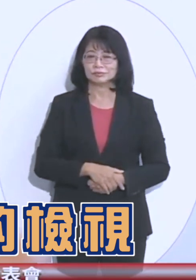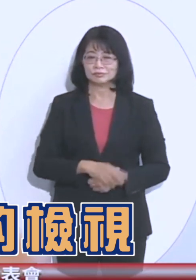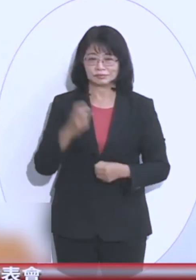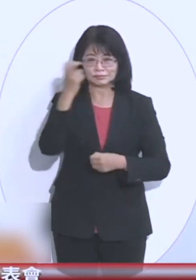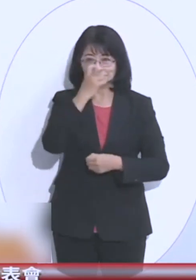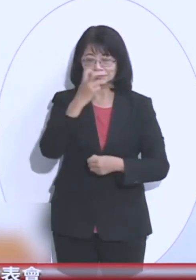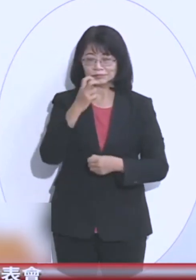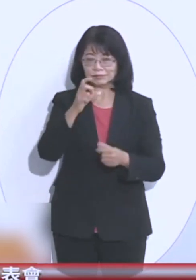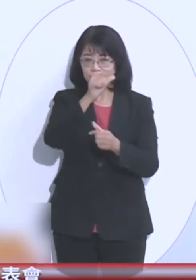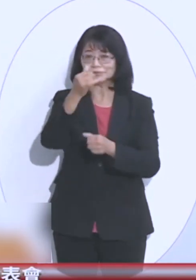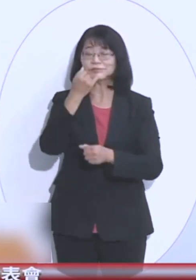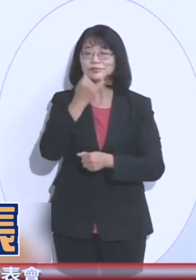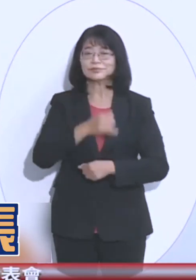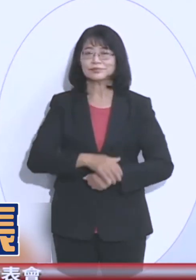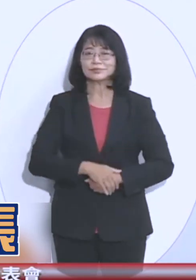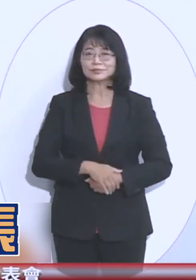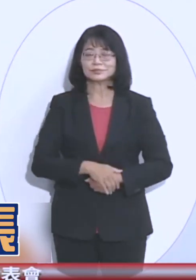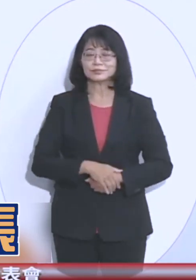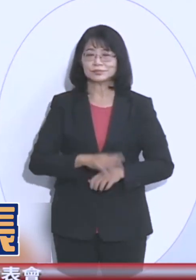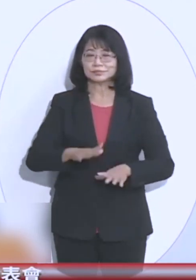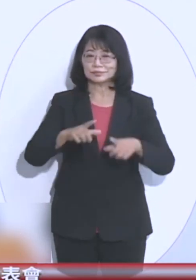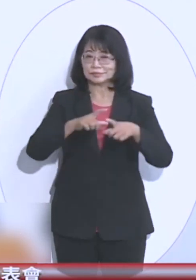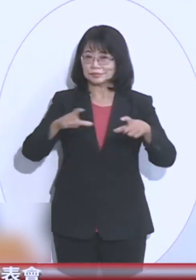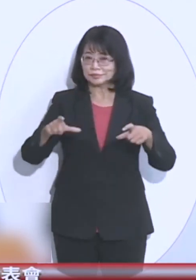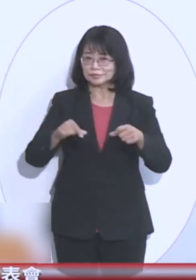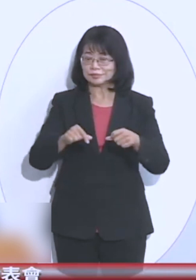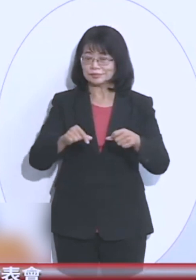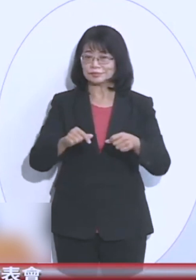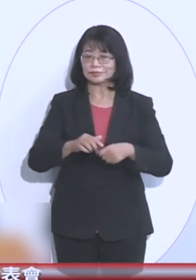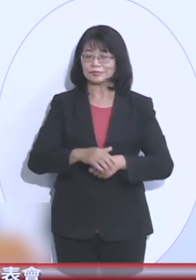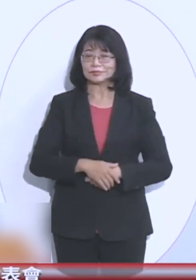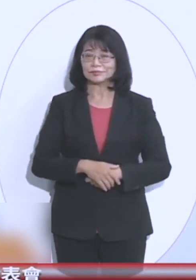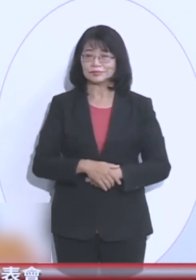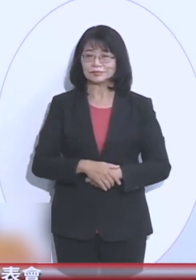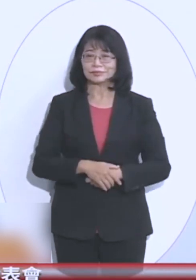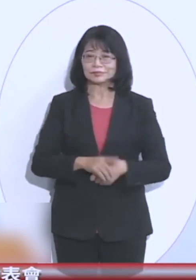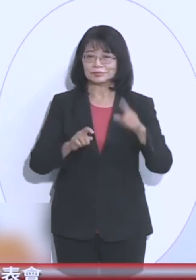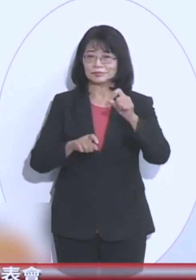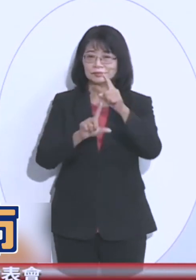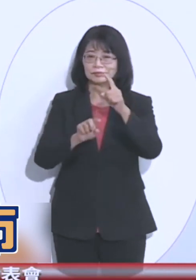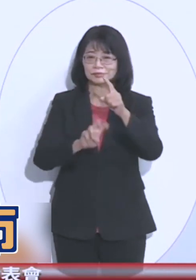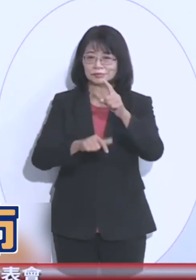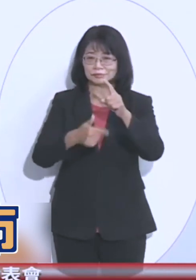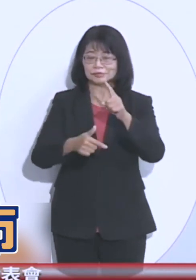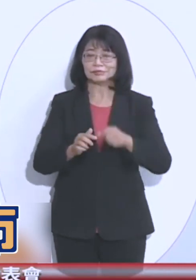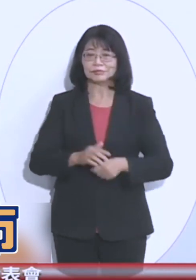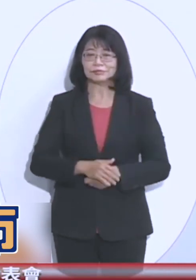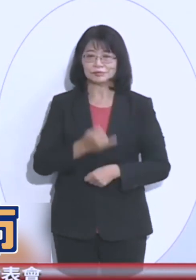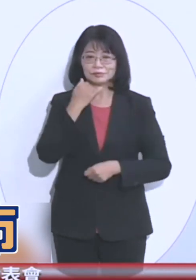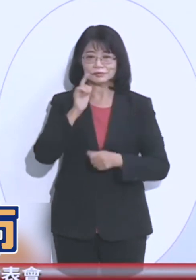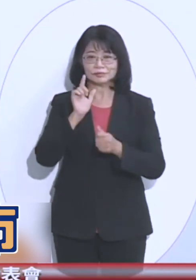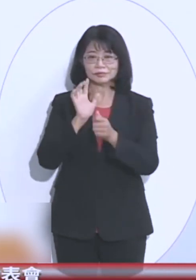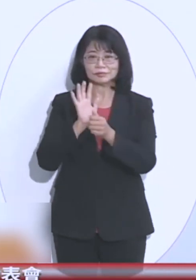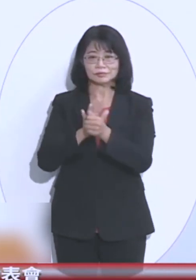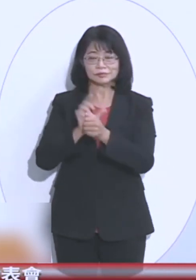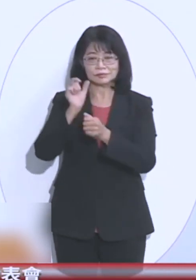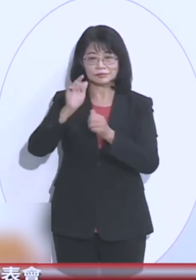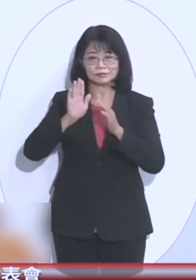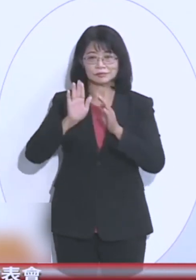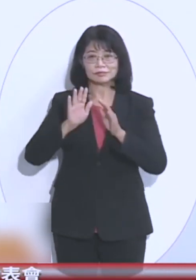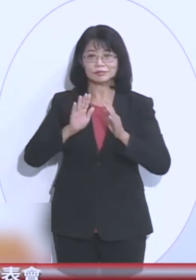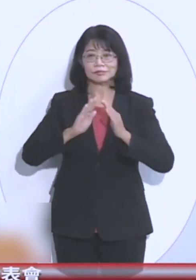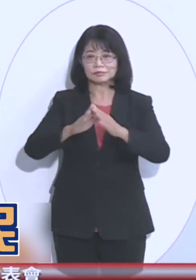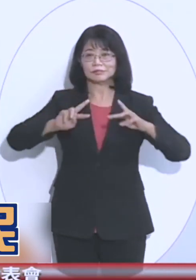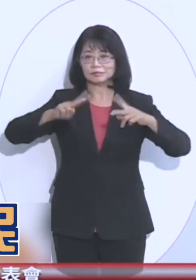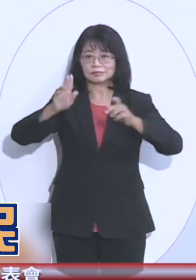视。所以，你手中这张宝贵的一票，11月26日是改变台南市最大的武